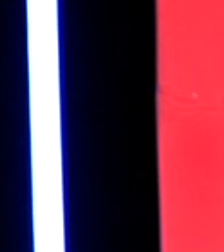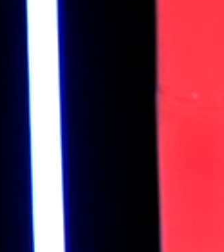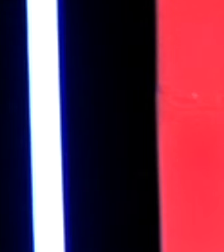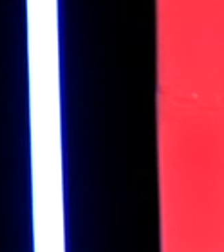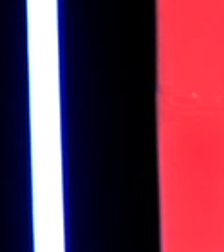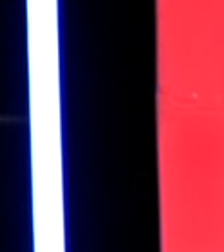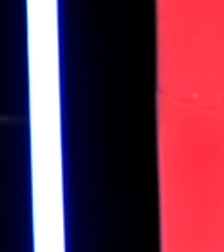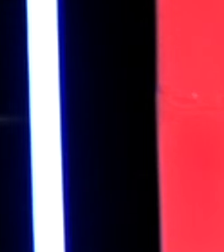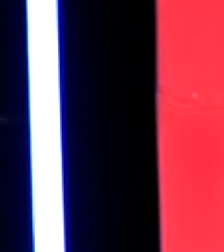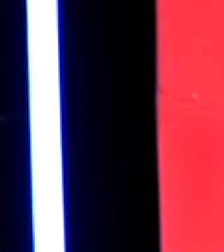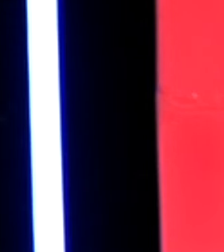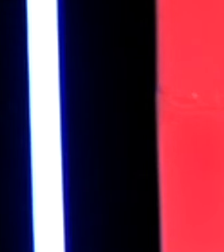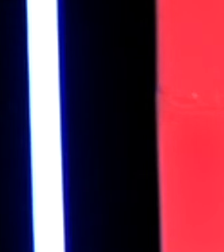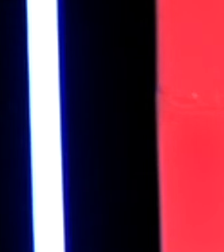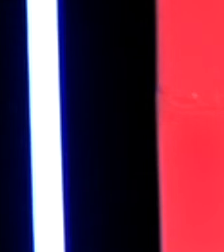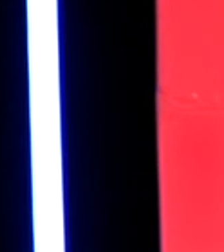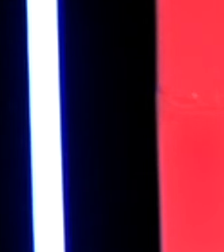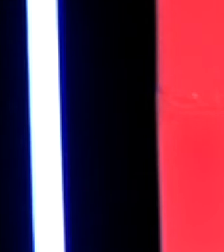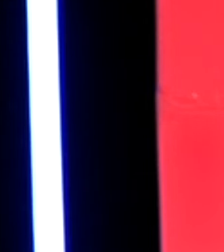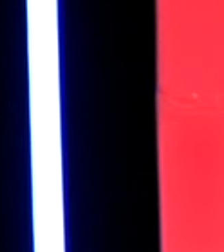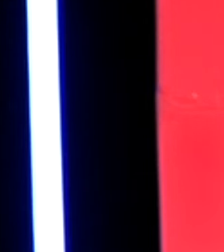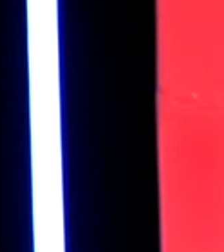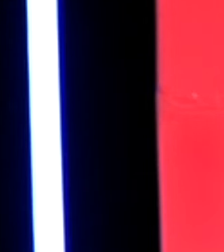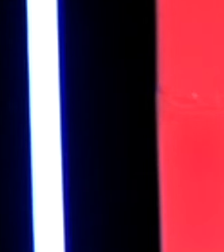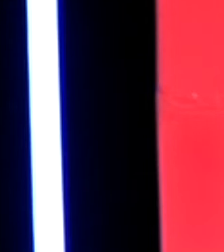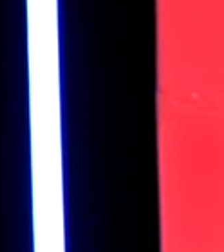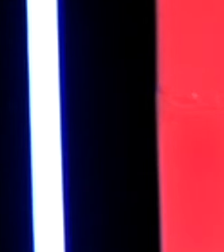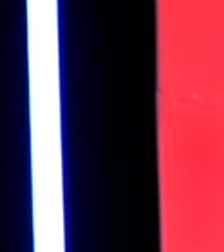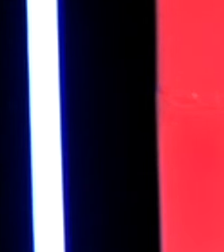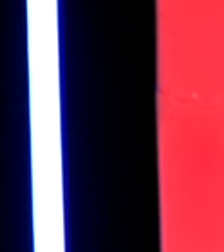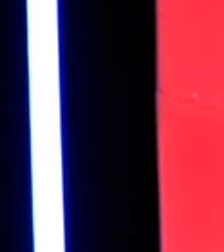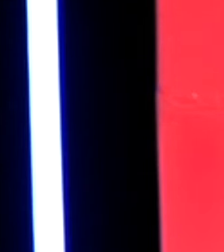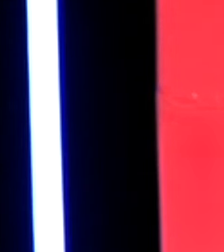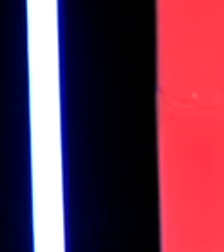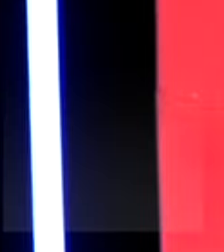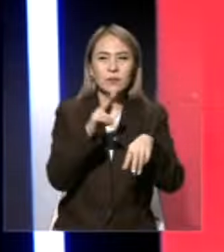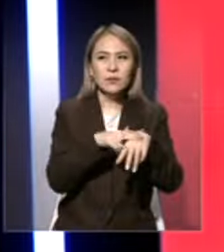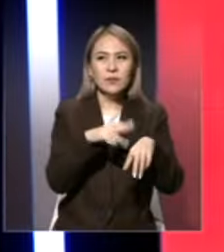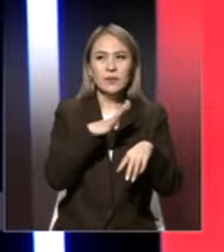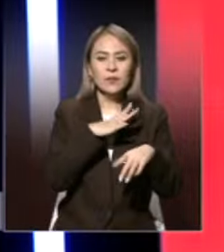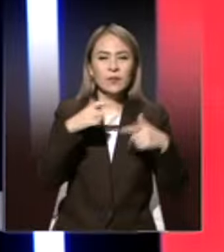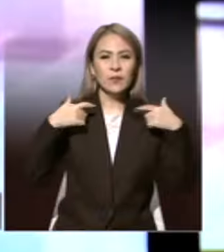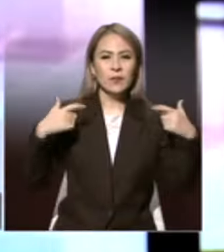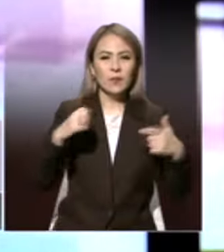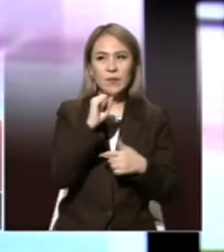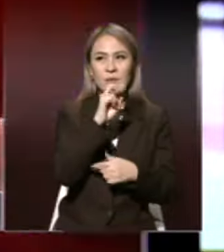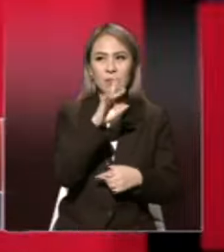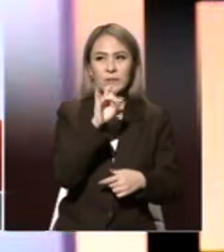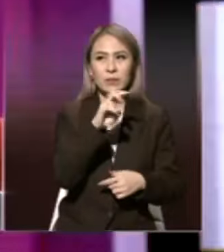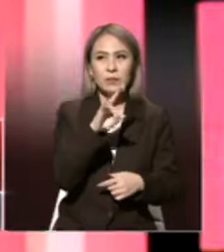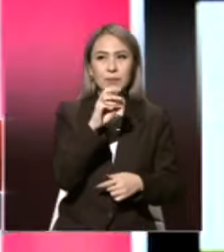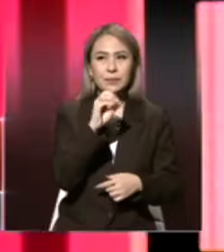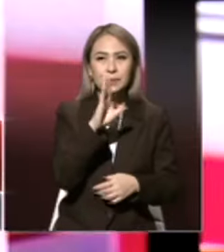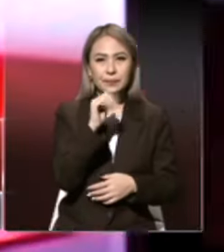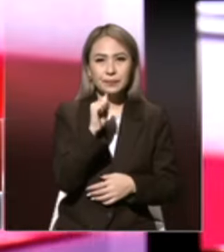Амансыздар ма? Студиямызға қош келдіңіздер. Өздеріңізді таныстырып өтсем, Ішкі істер министрлігі әкімшілік полиция комитетінің аға инспекторы Ақмарал Серікбаева.